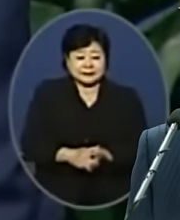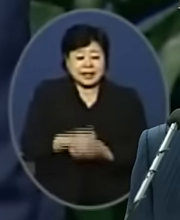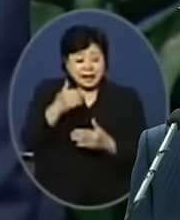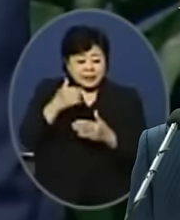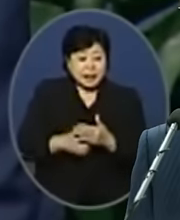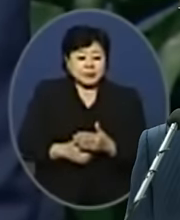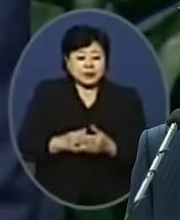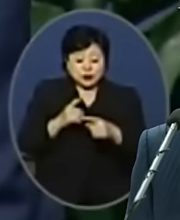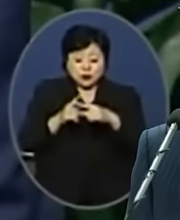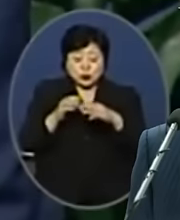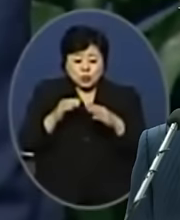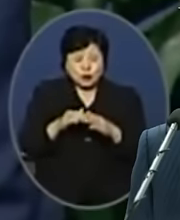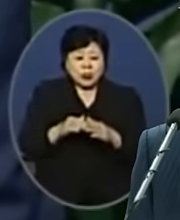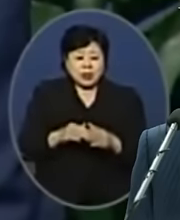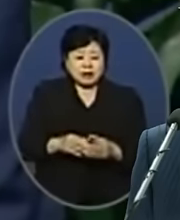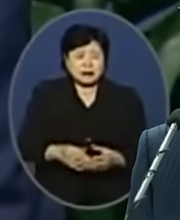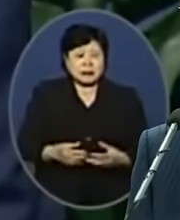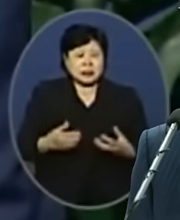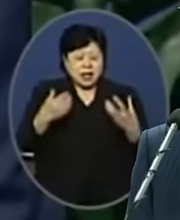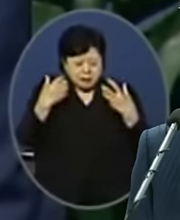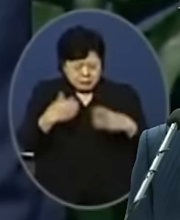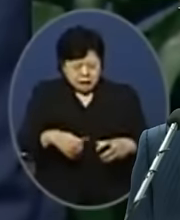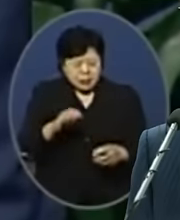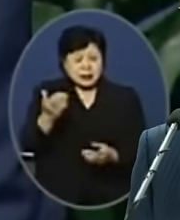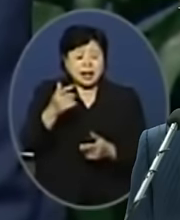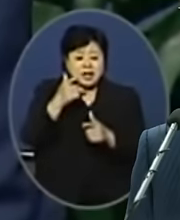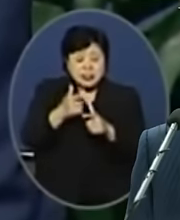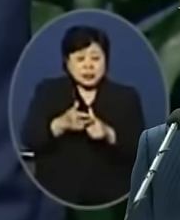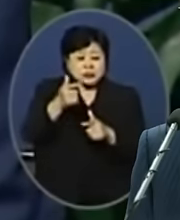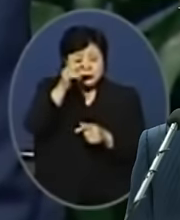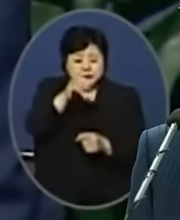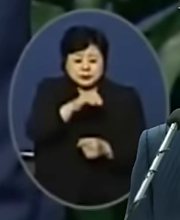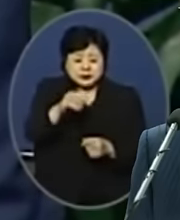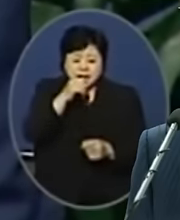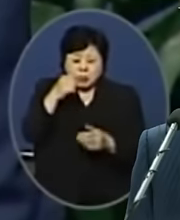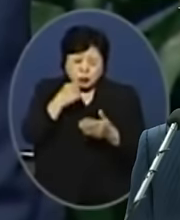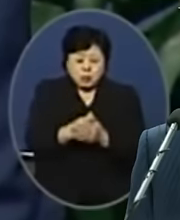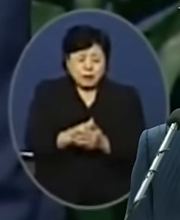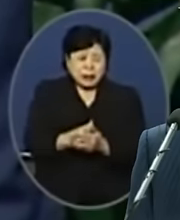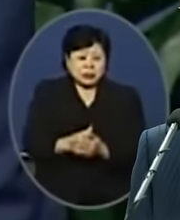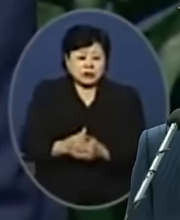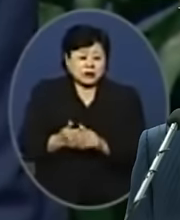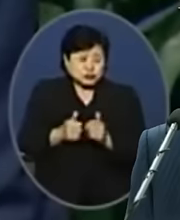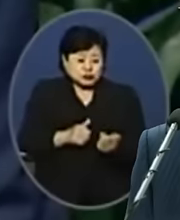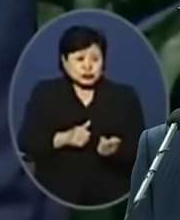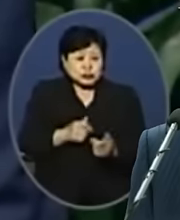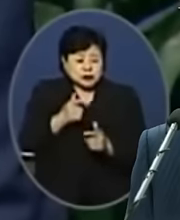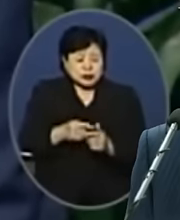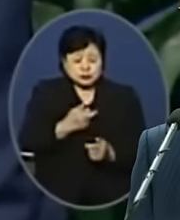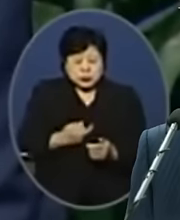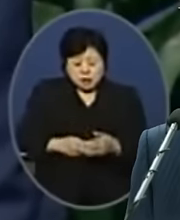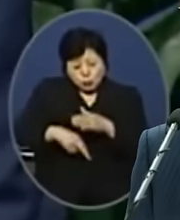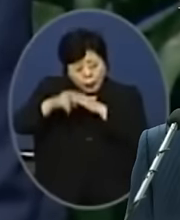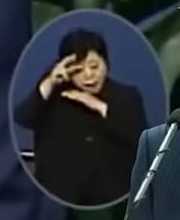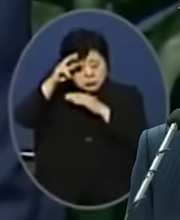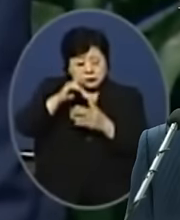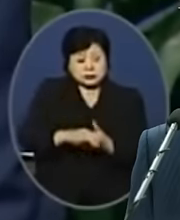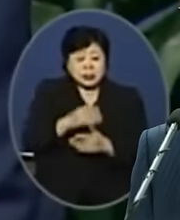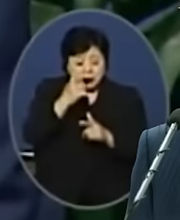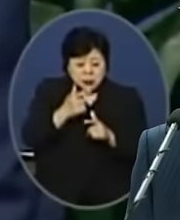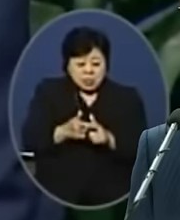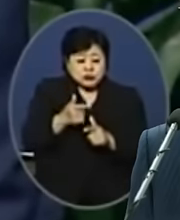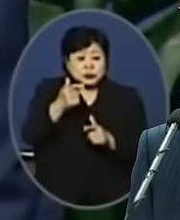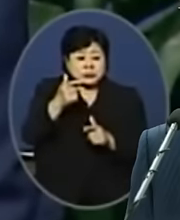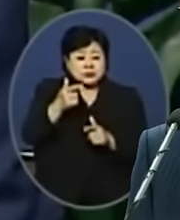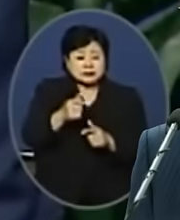남겨진 교회는 풍지박산입니다. 예수님이 십자가에 못 박혀 죽고 난 다음에 예수님 세대들 다 도망쳤지요.